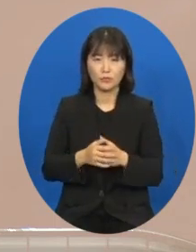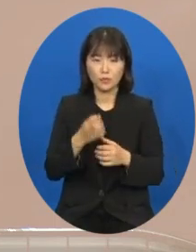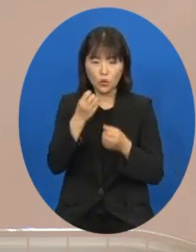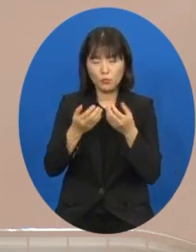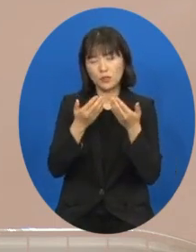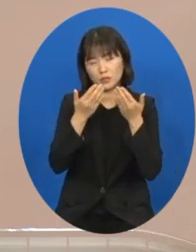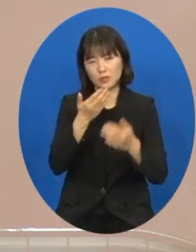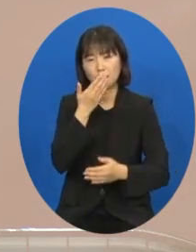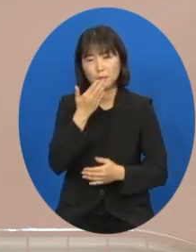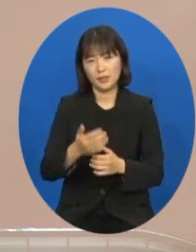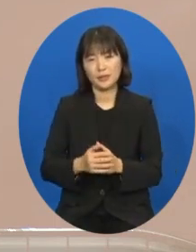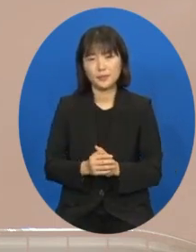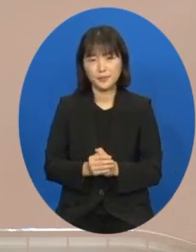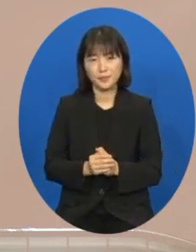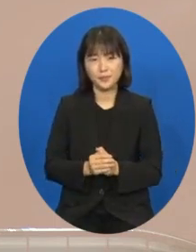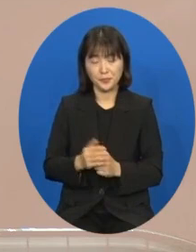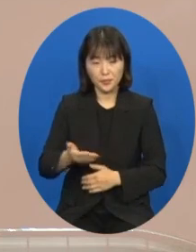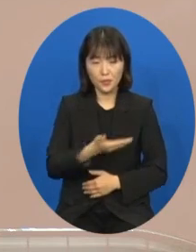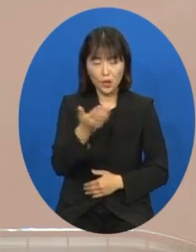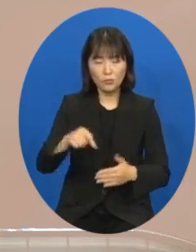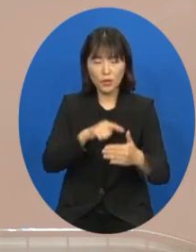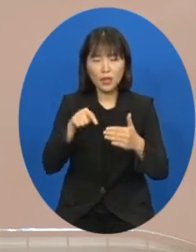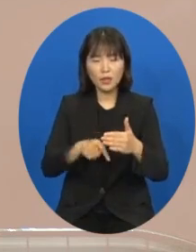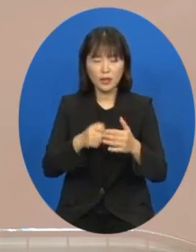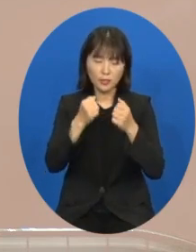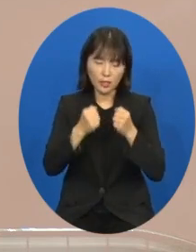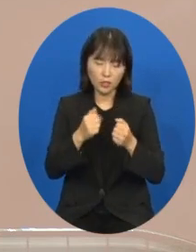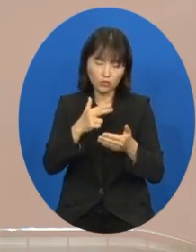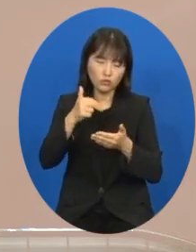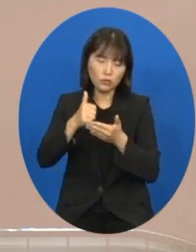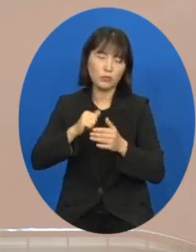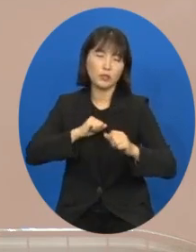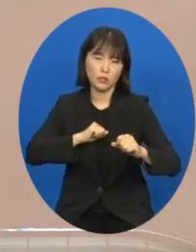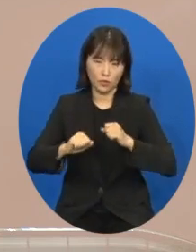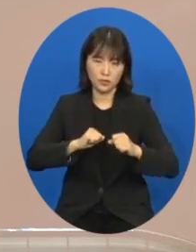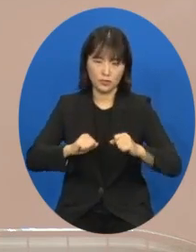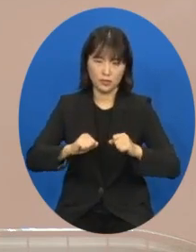고백할 수 있다니까. 여러분 안에 계신 주님의 역사예요.